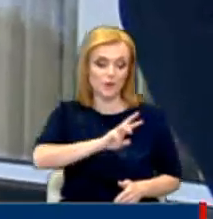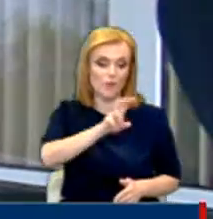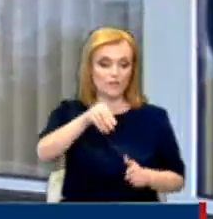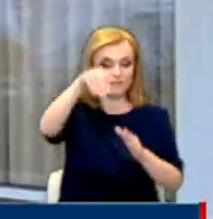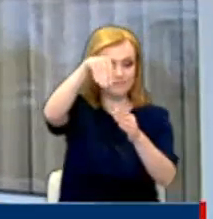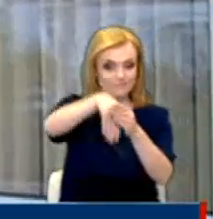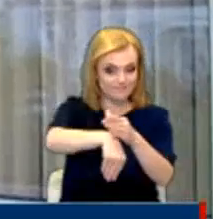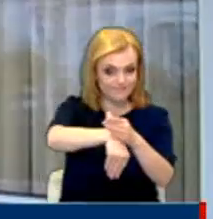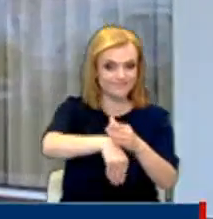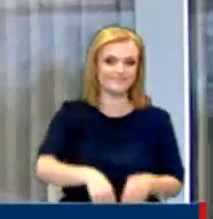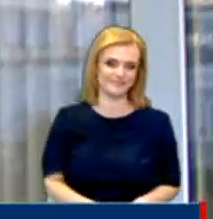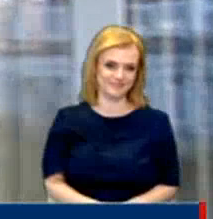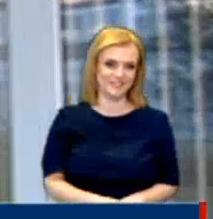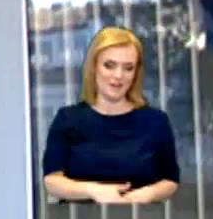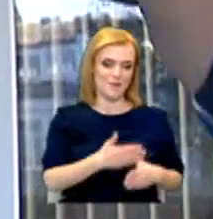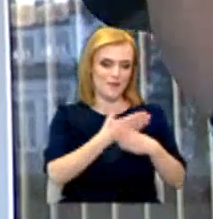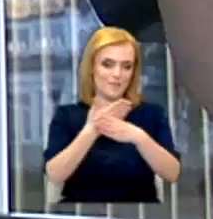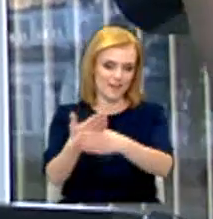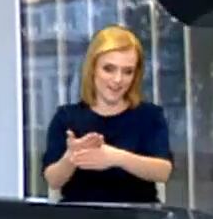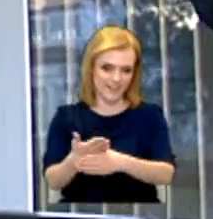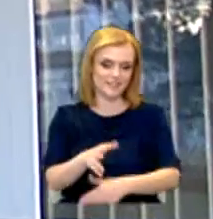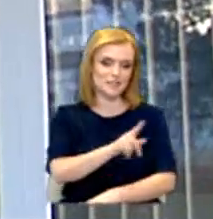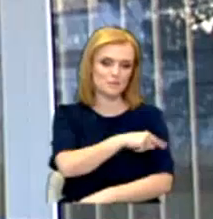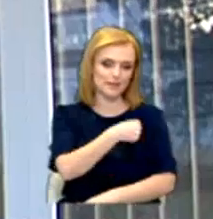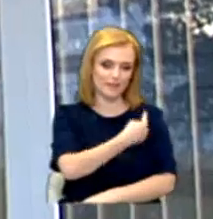asemenea, banii pot fi transferați în contul bancar ce poate